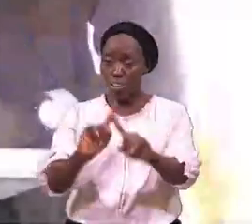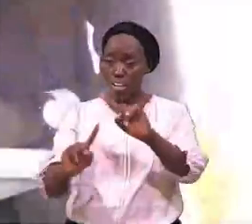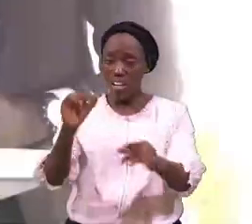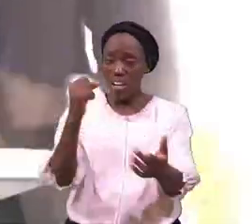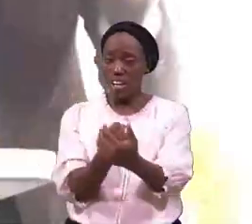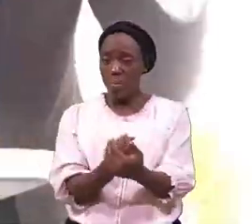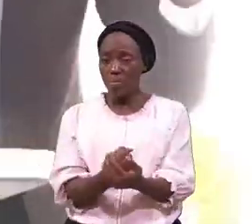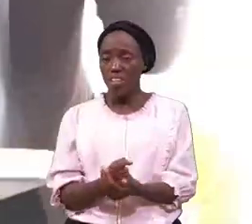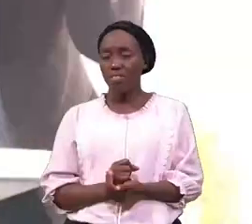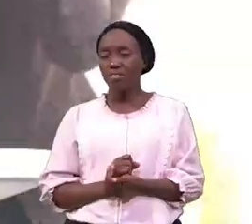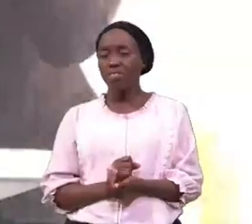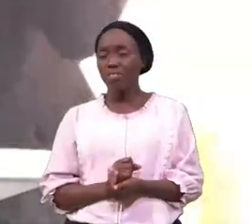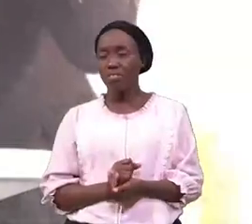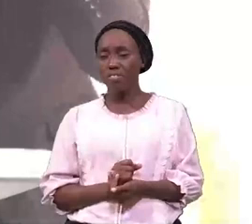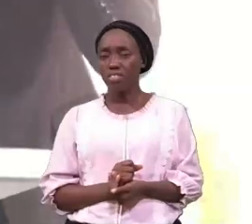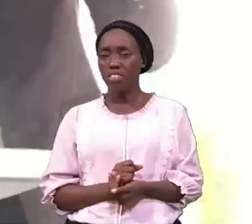Mais il y en a qui racontent des histoires.